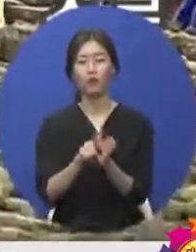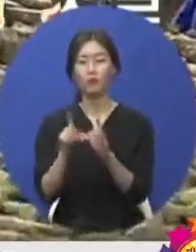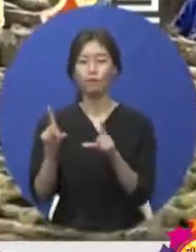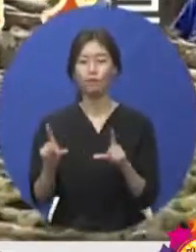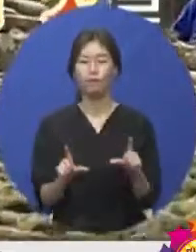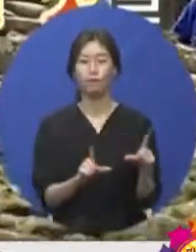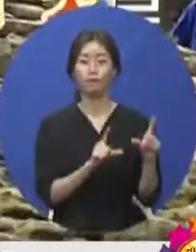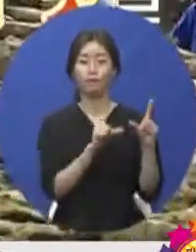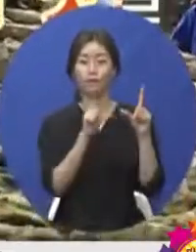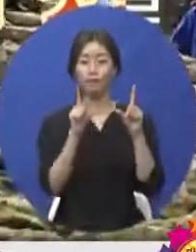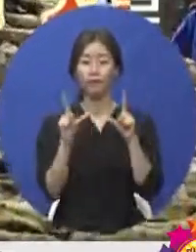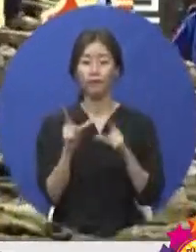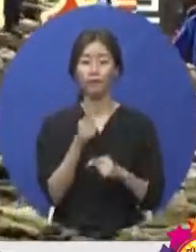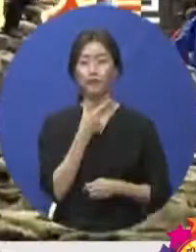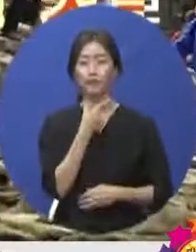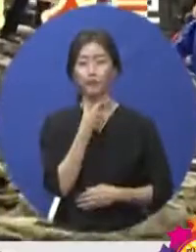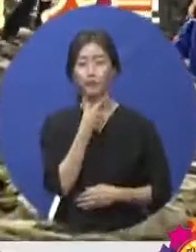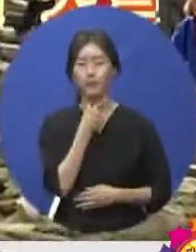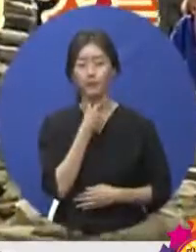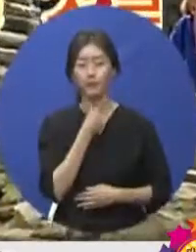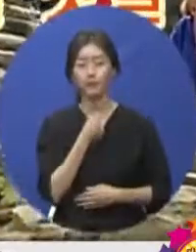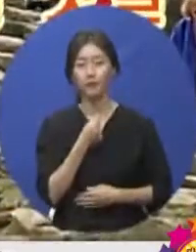버리고 살